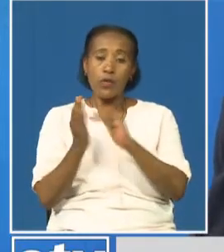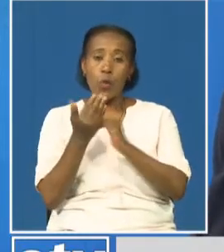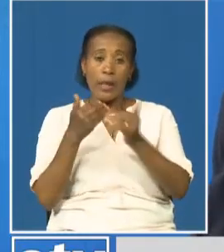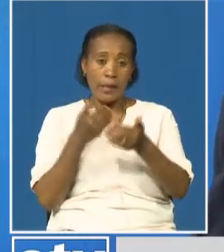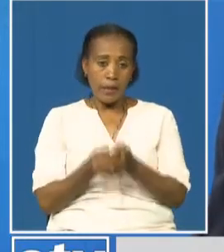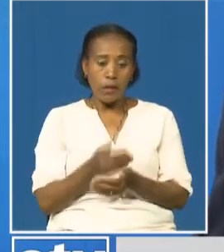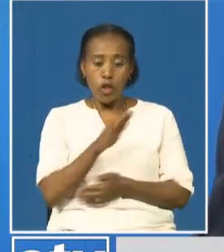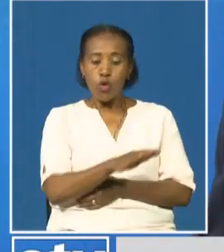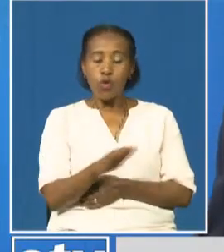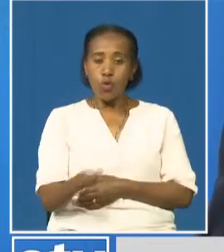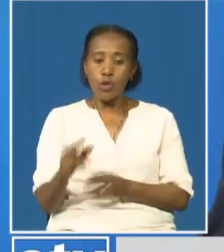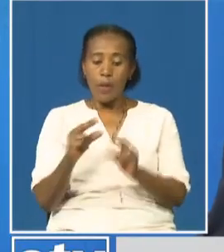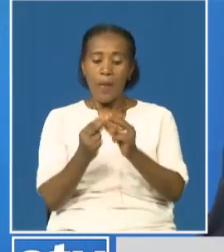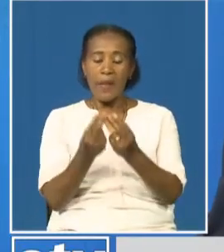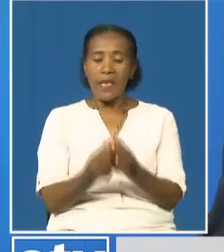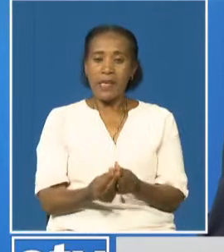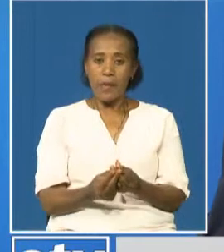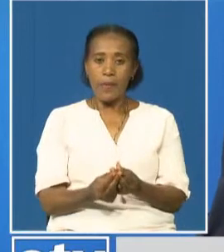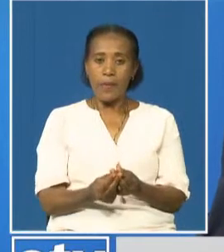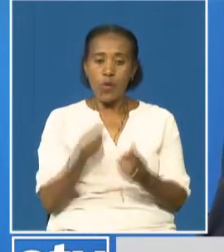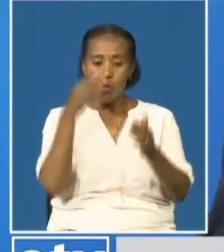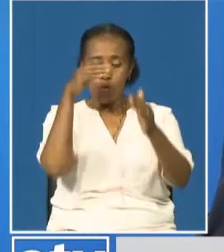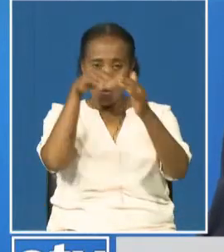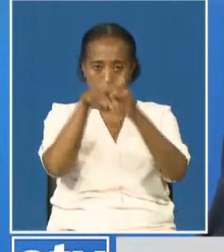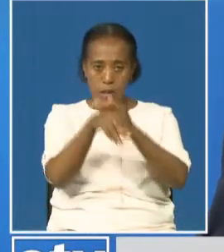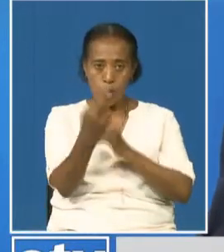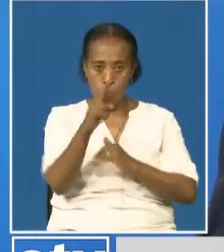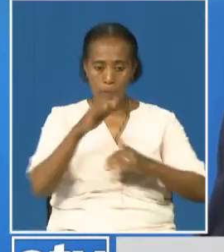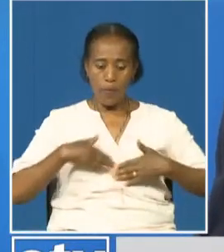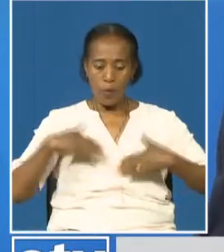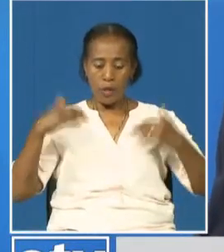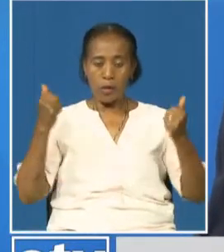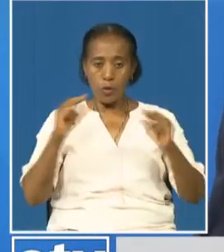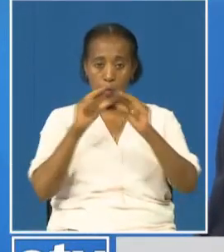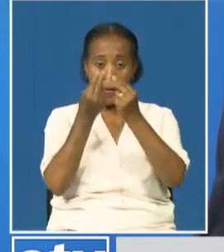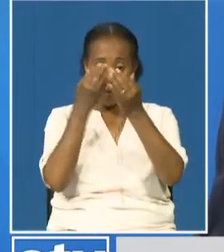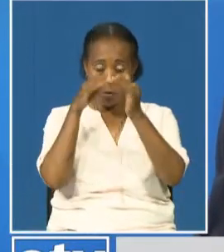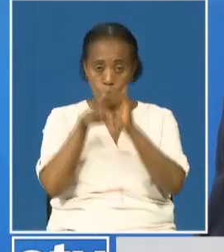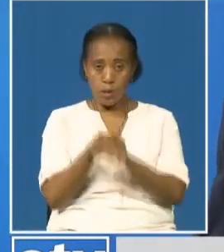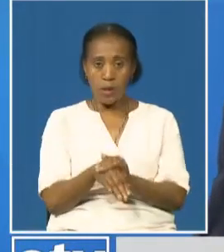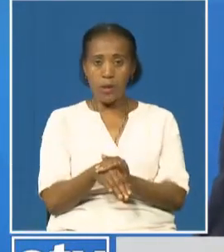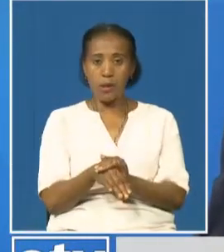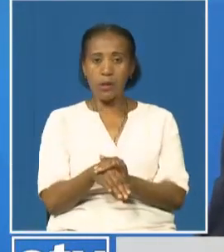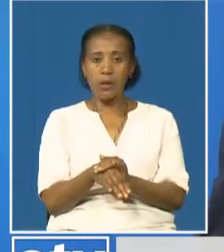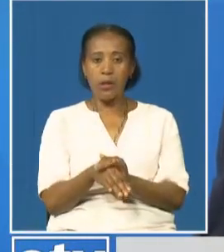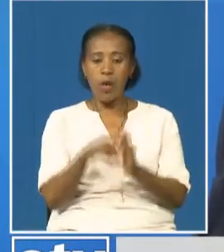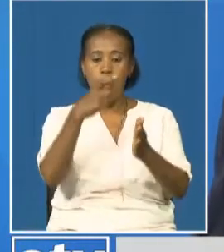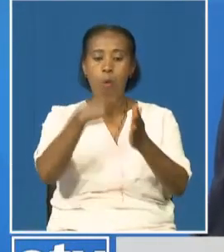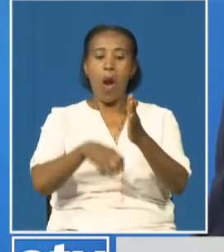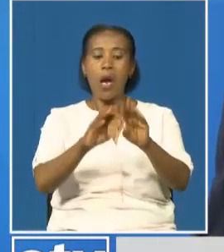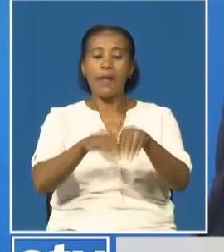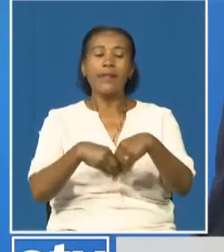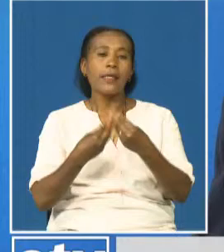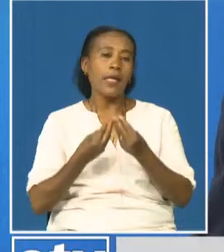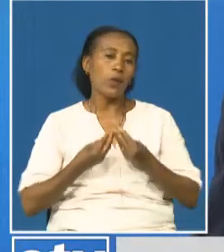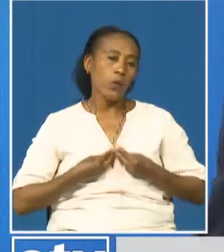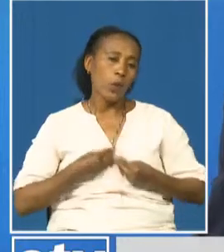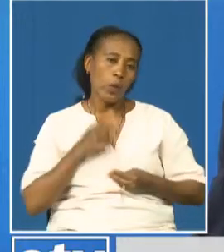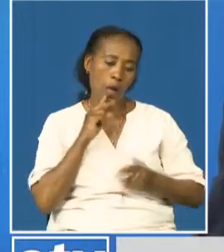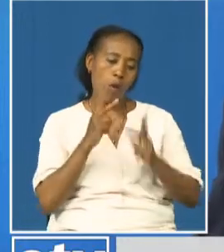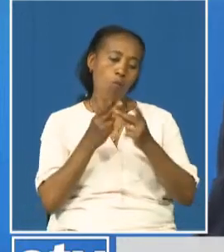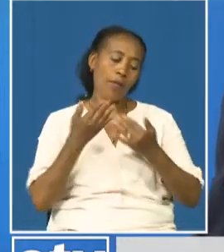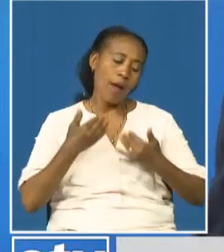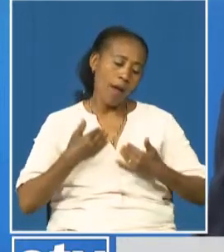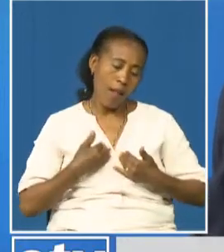ድረስ ልጆች በቤተሰብ ውስጥ ወይም ወጣቶች በቤተሰብ ውስጥ ዋጋ ተሰጥቶናል፣